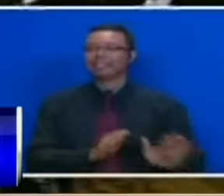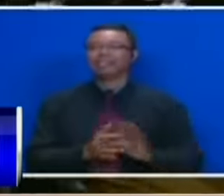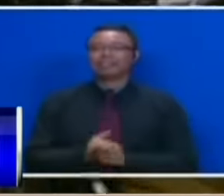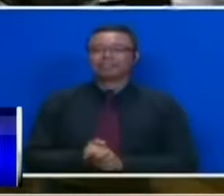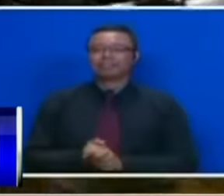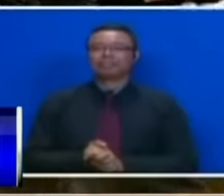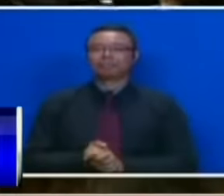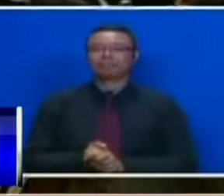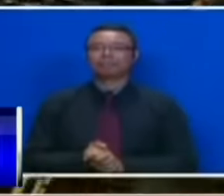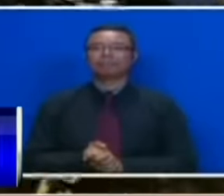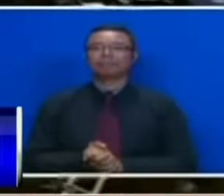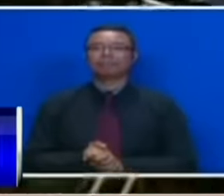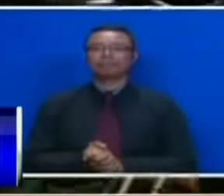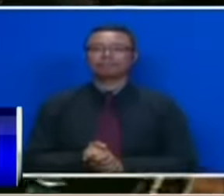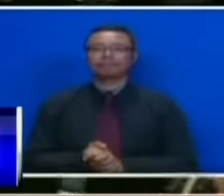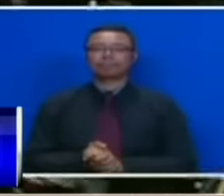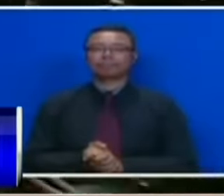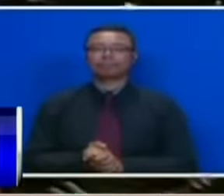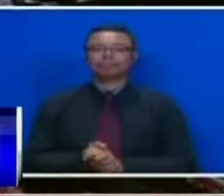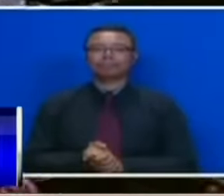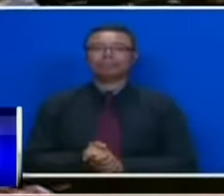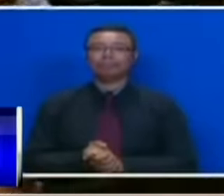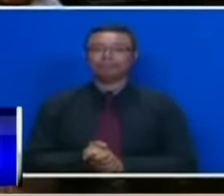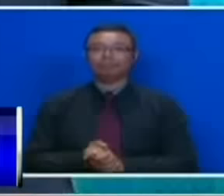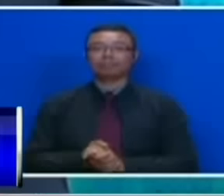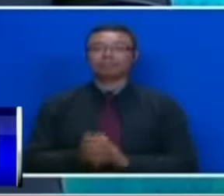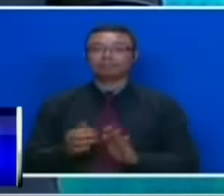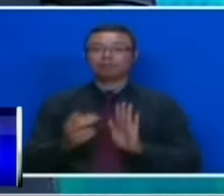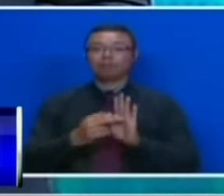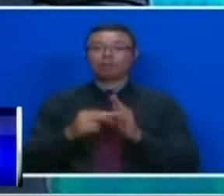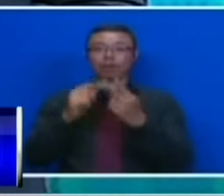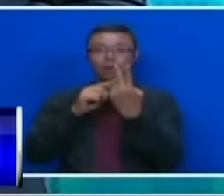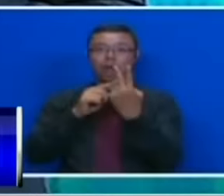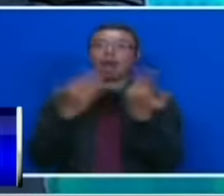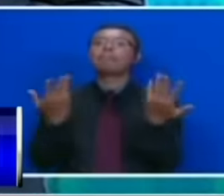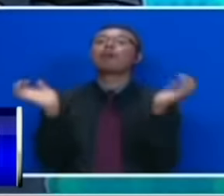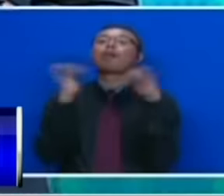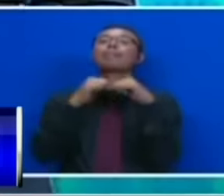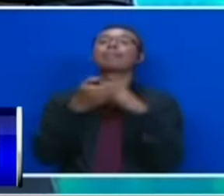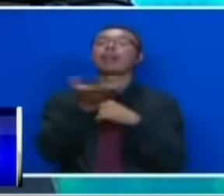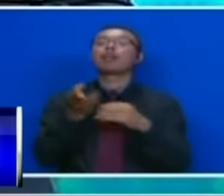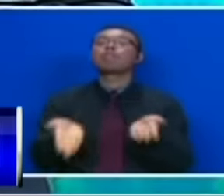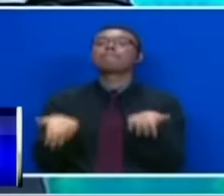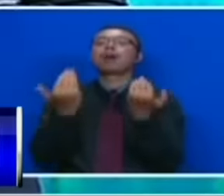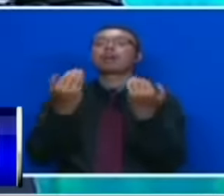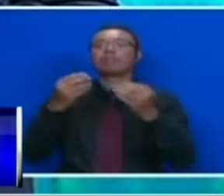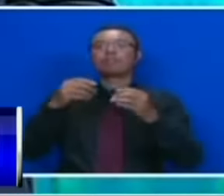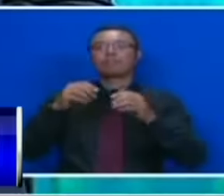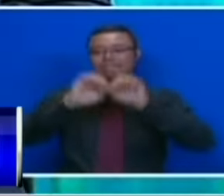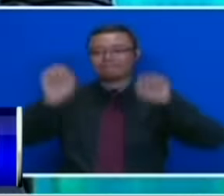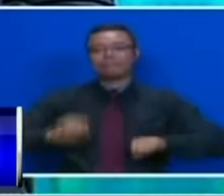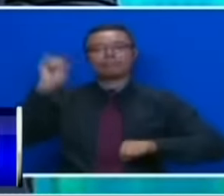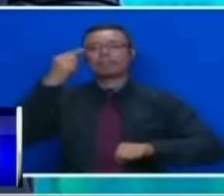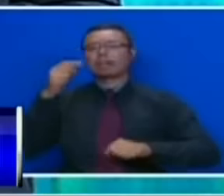semuanya duduk dan tenang. Selanjutnya untuk paslon 2, apa komitmen Anda untuk membangun birokrasi yang profesional dan